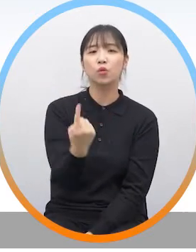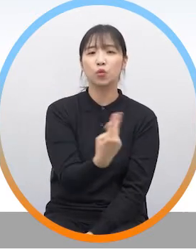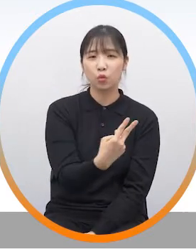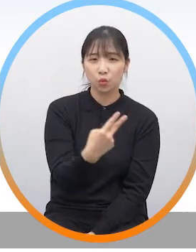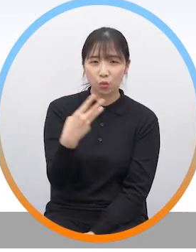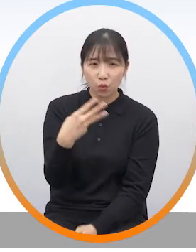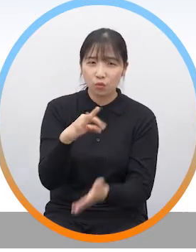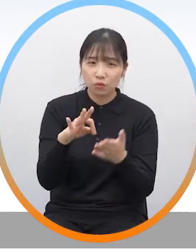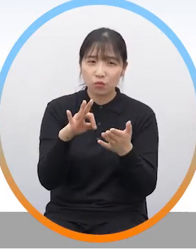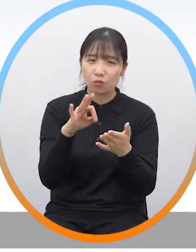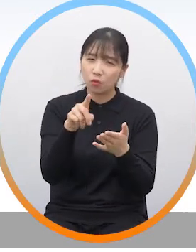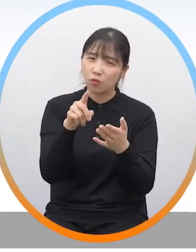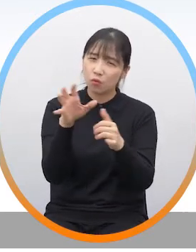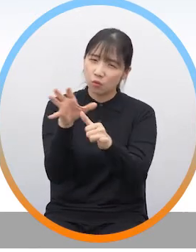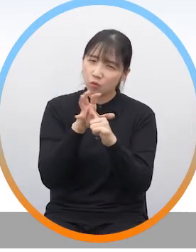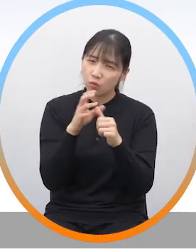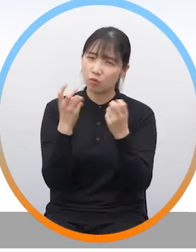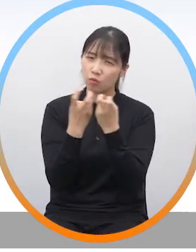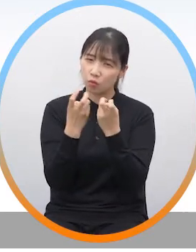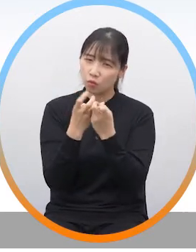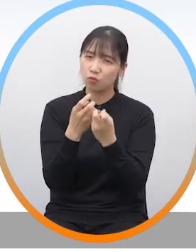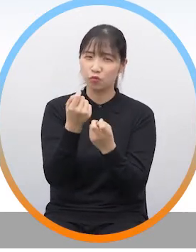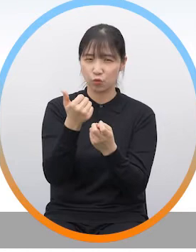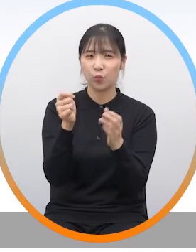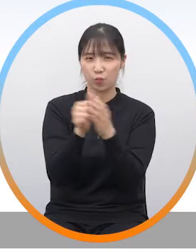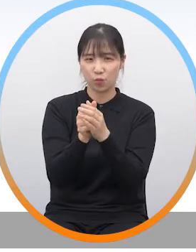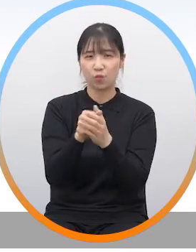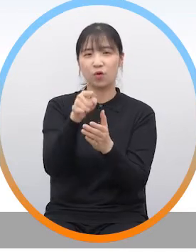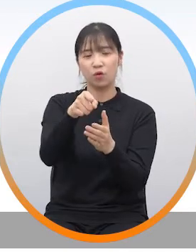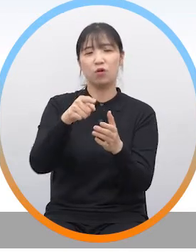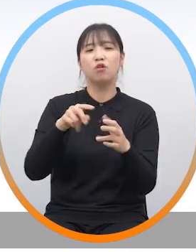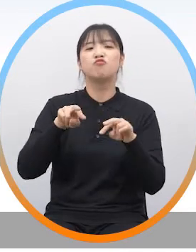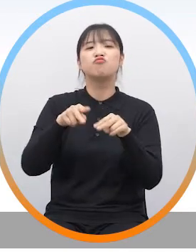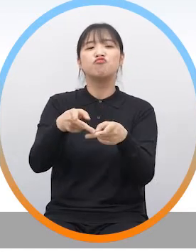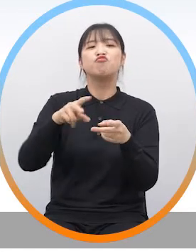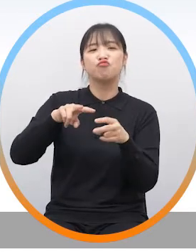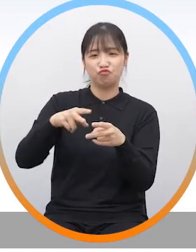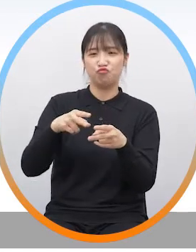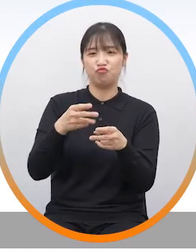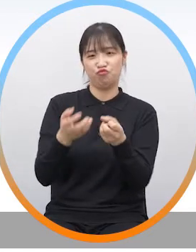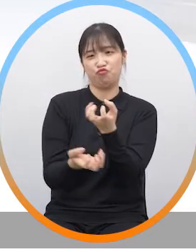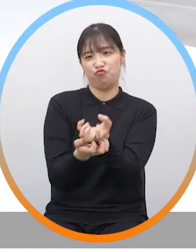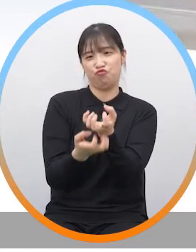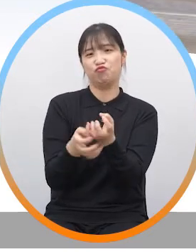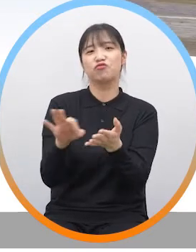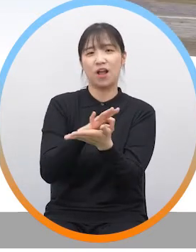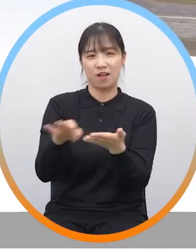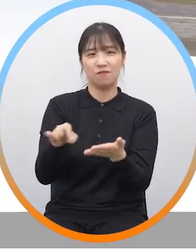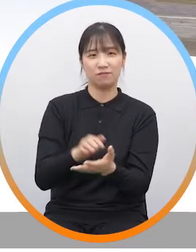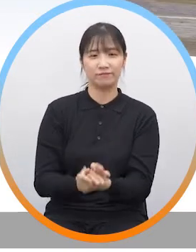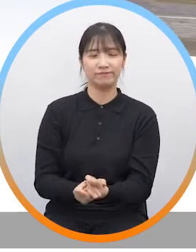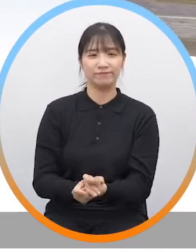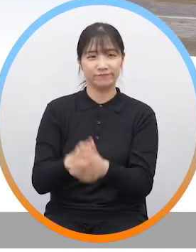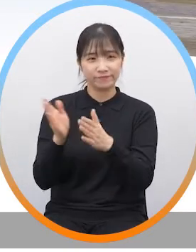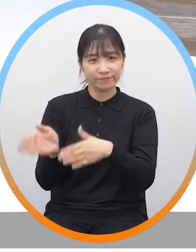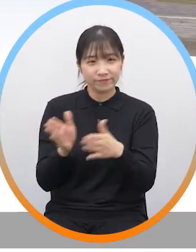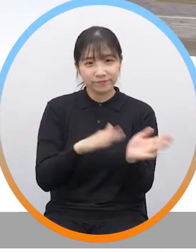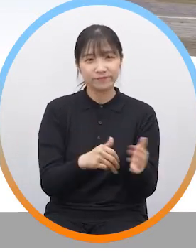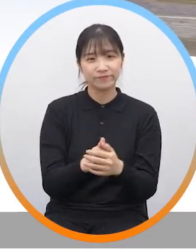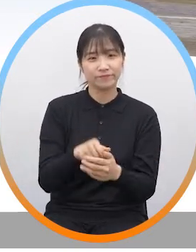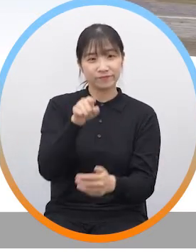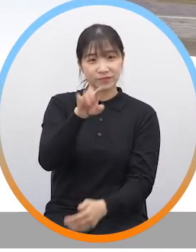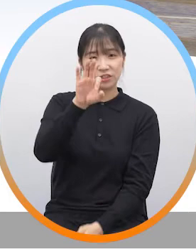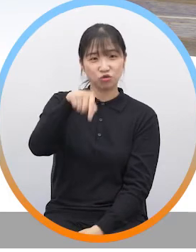있고 특이한데요. 저것은 구워서 썼다 해서 전돌입니다. 자, 이건 항상